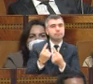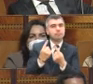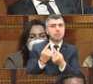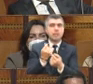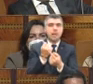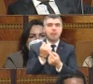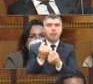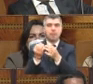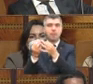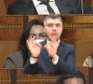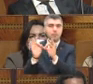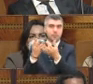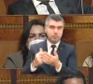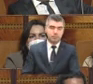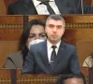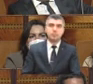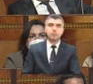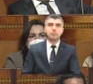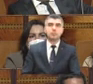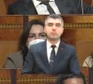الثمن ديالو في نفس